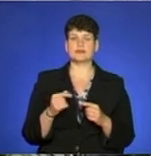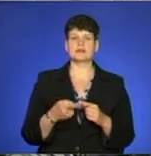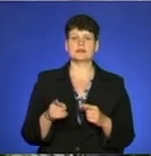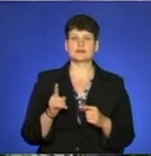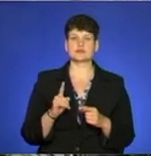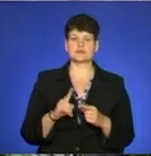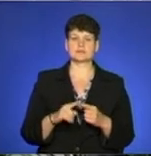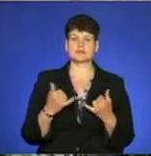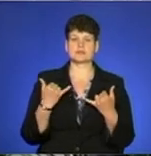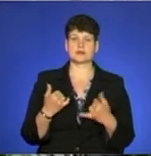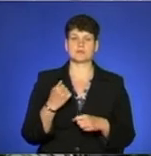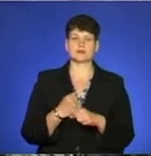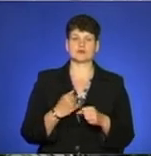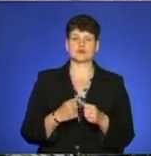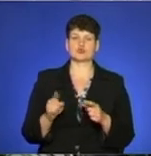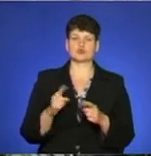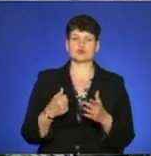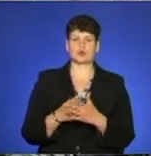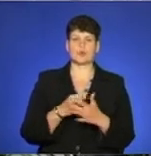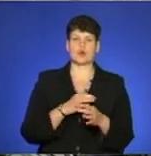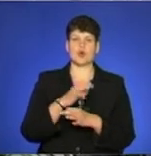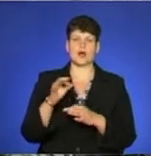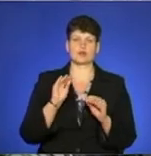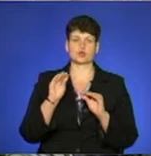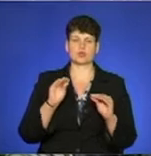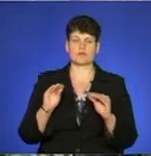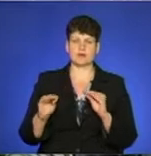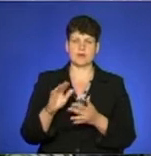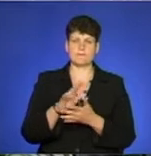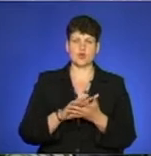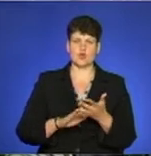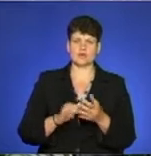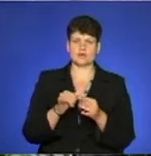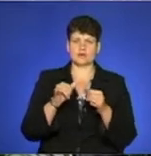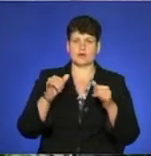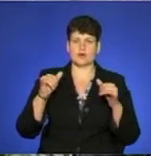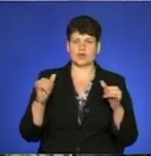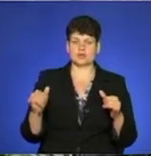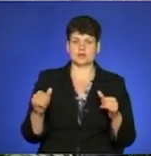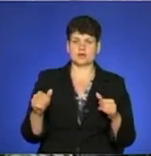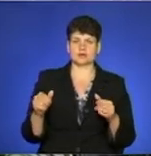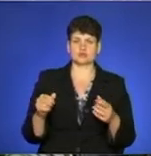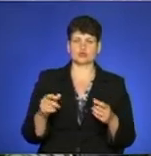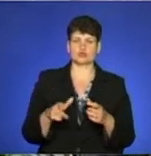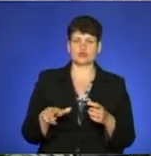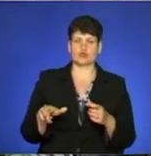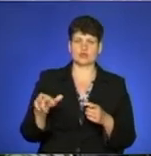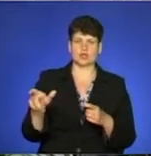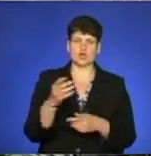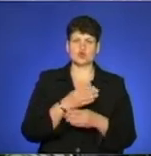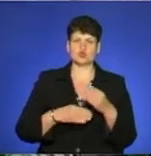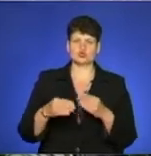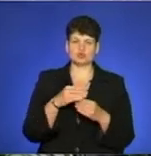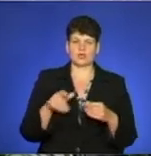зараз працюємо щодо проєктування, продовження і нарощування товщини штучних